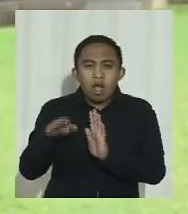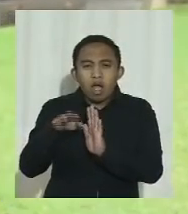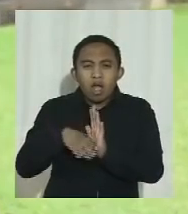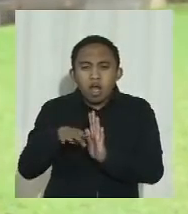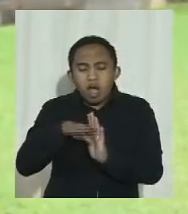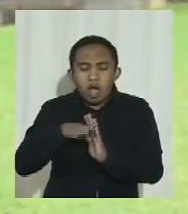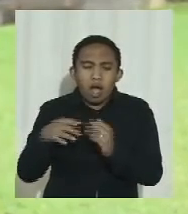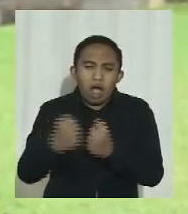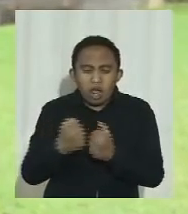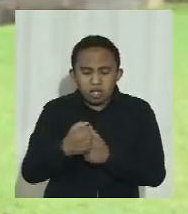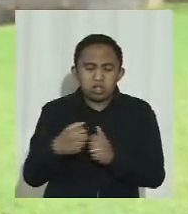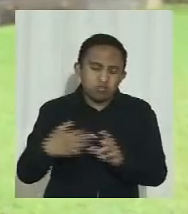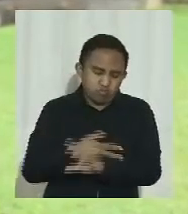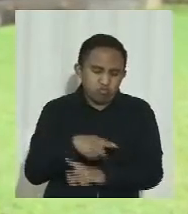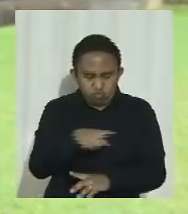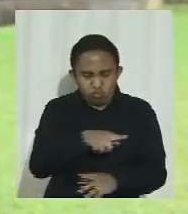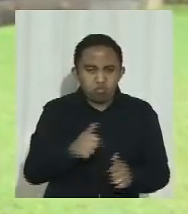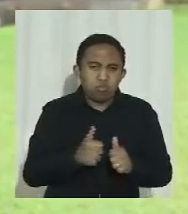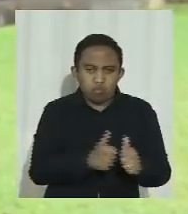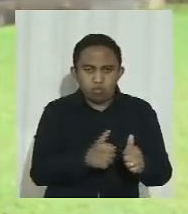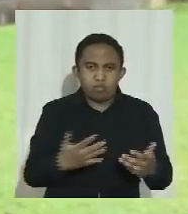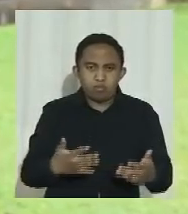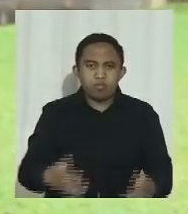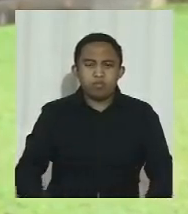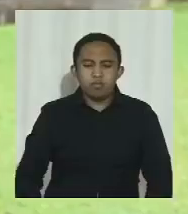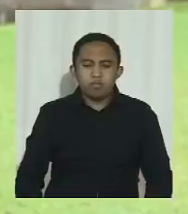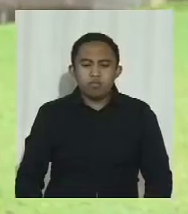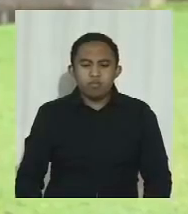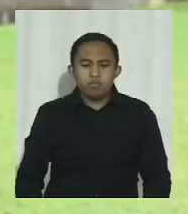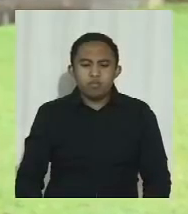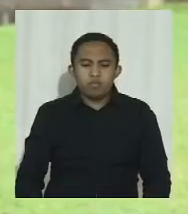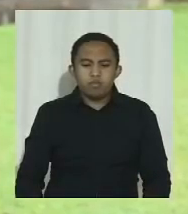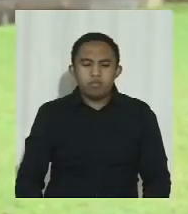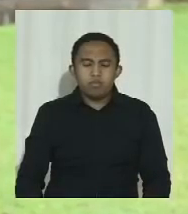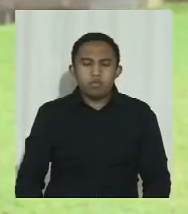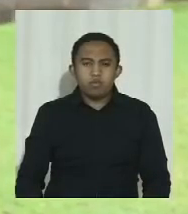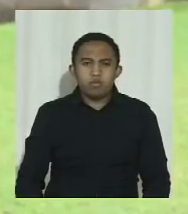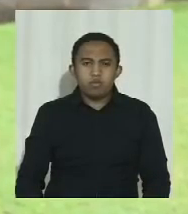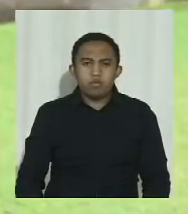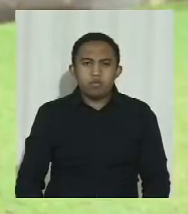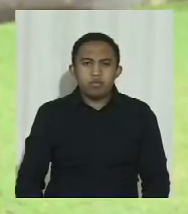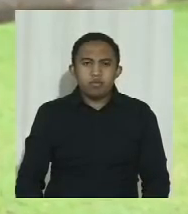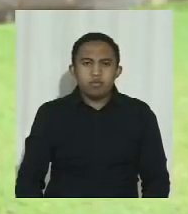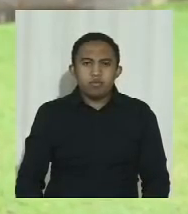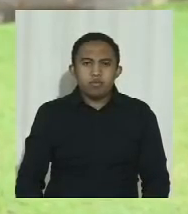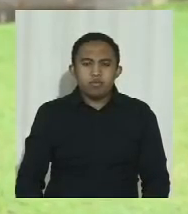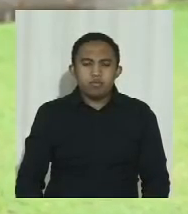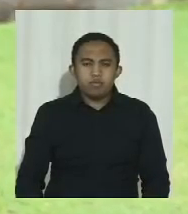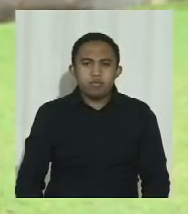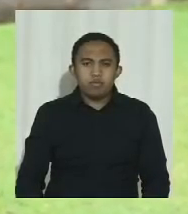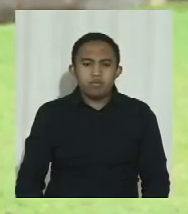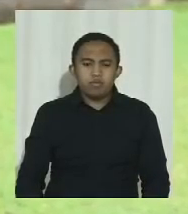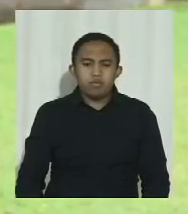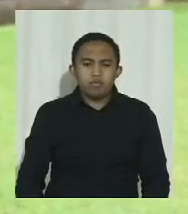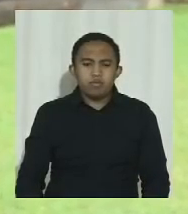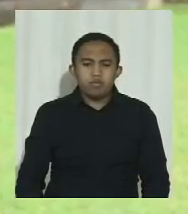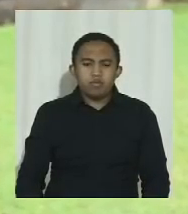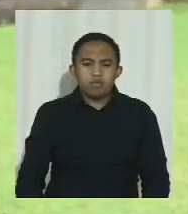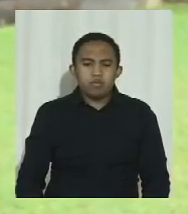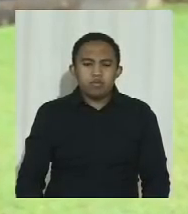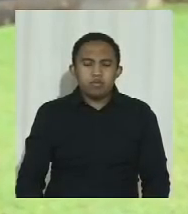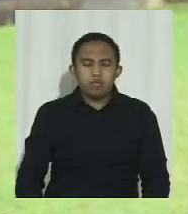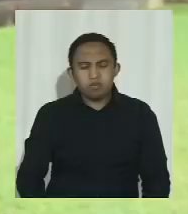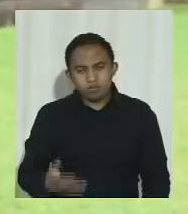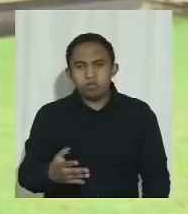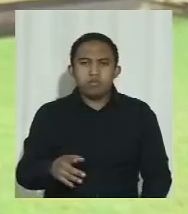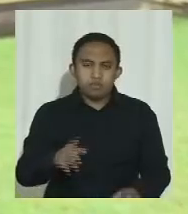rehetra. Faharoa zany dia navoaka koa zany tato a fa hoisy fiaraha-miasa